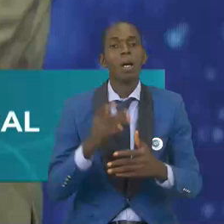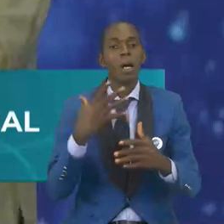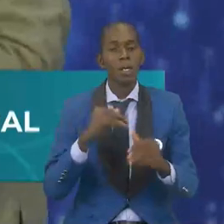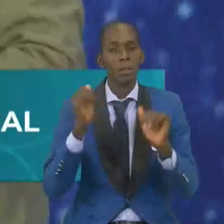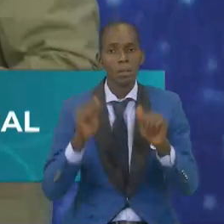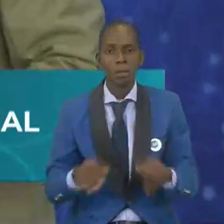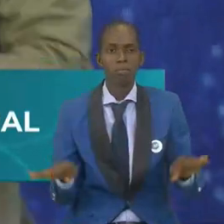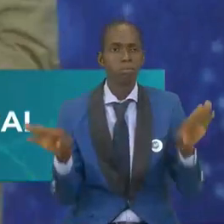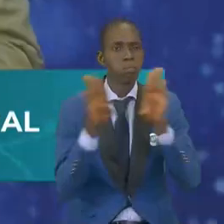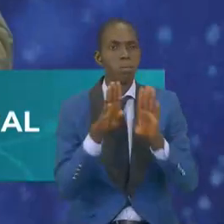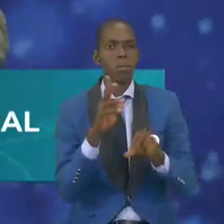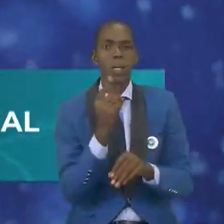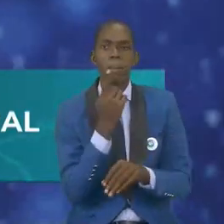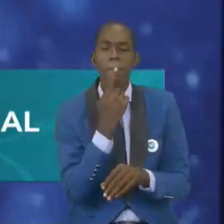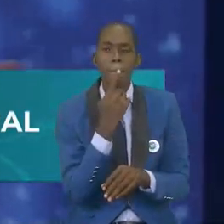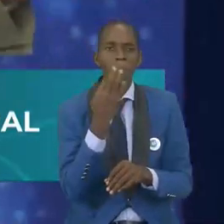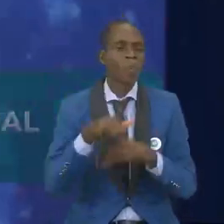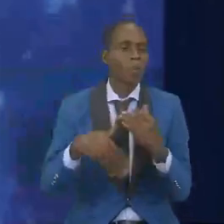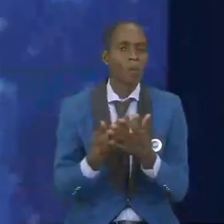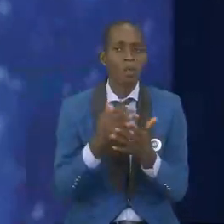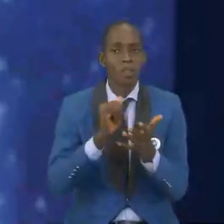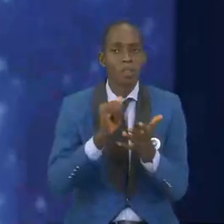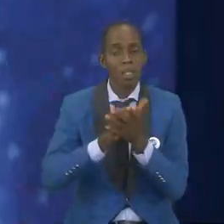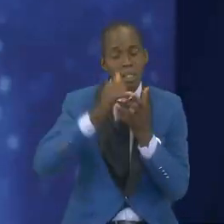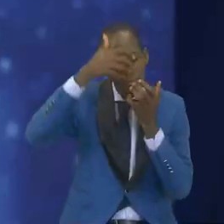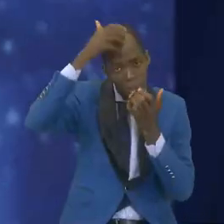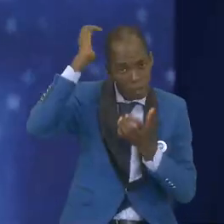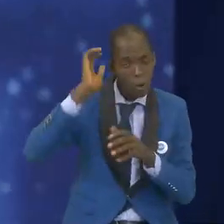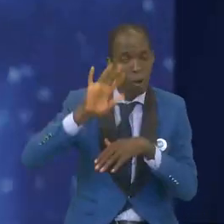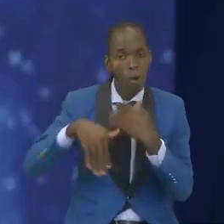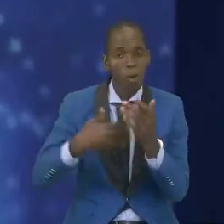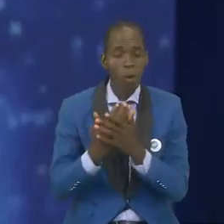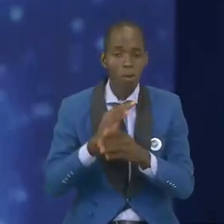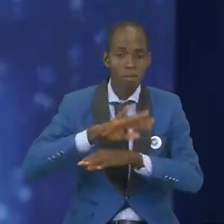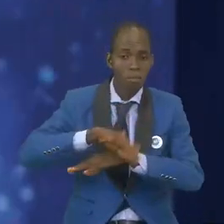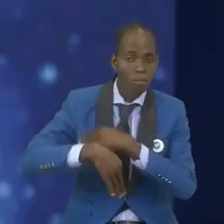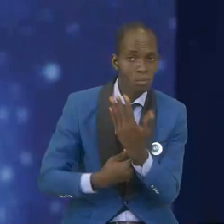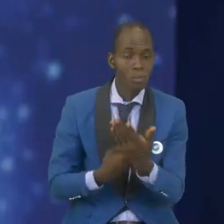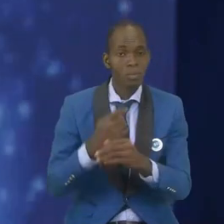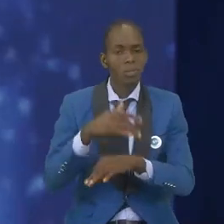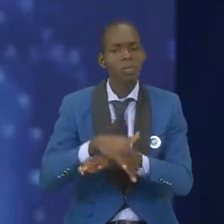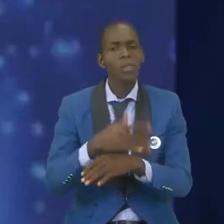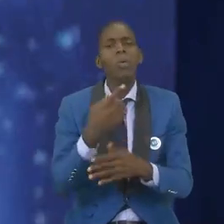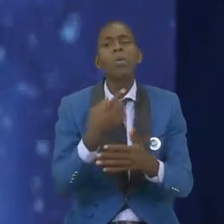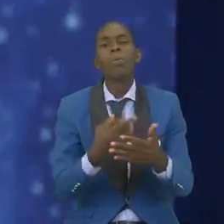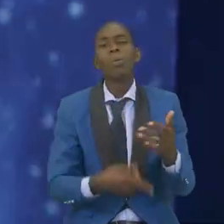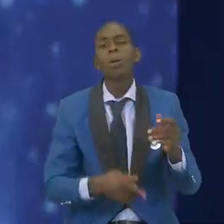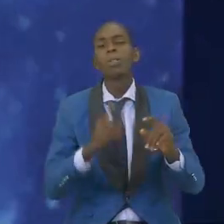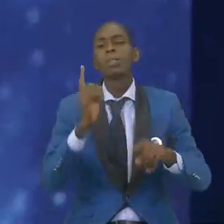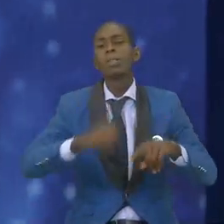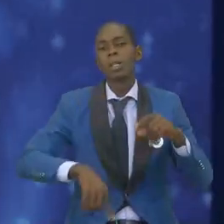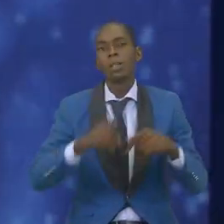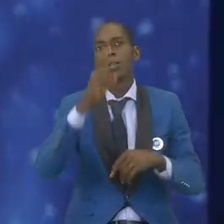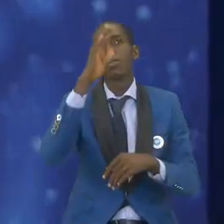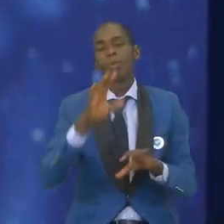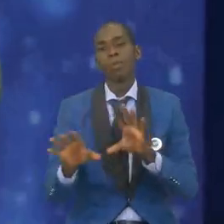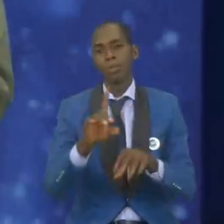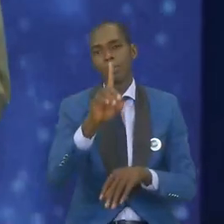un homme tout au long de la nuit et il a pu fermer la gueule de ces lions tout au long de la